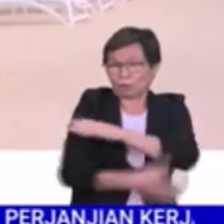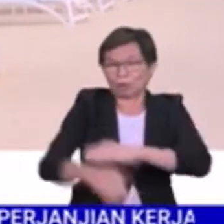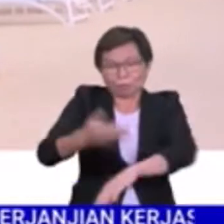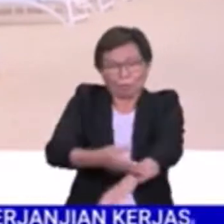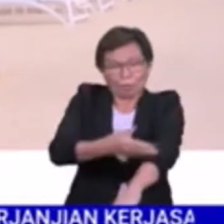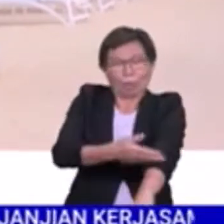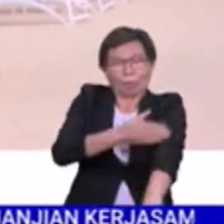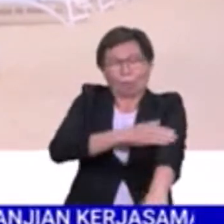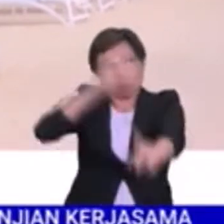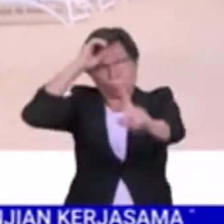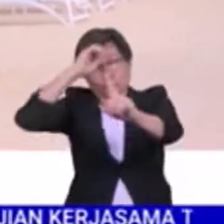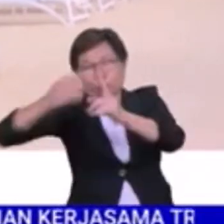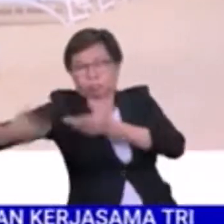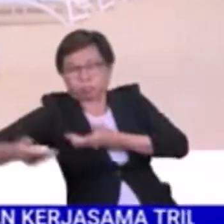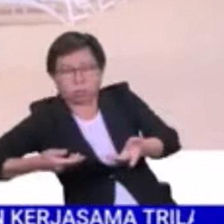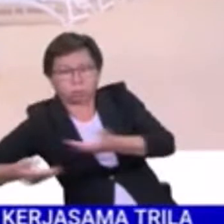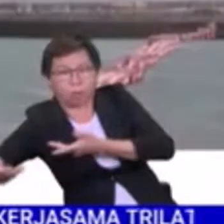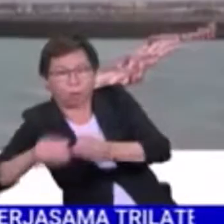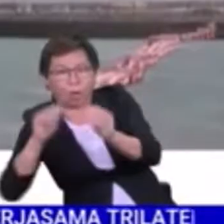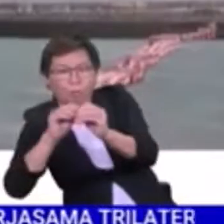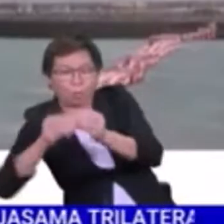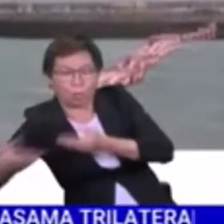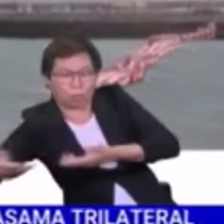kembali misi perdagangan.